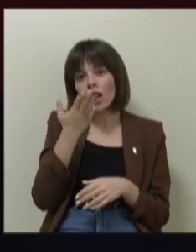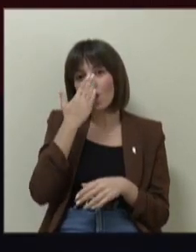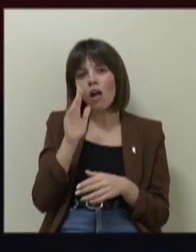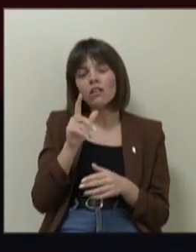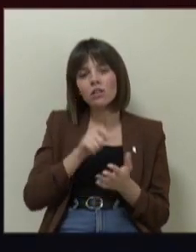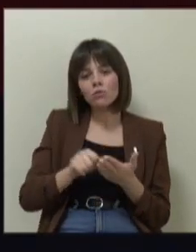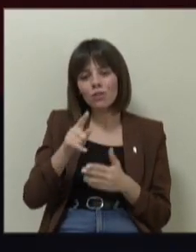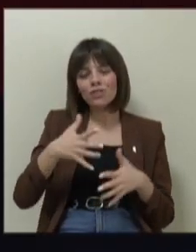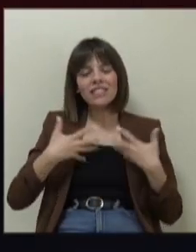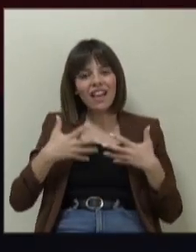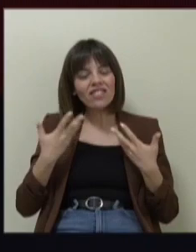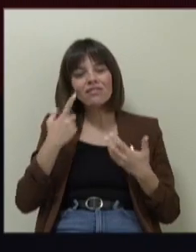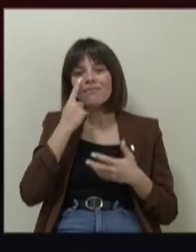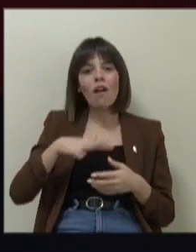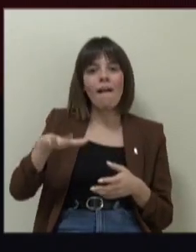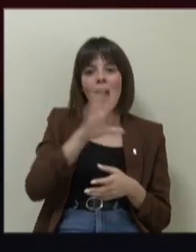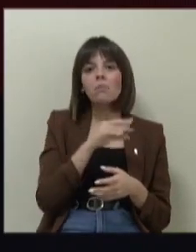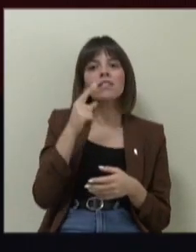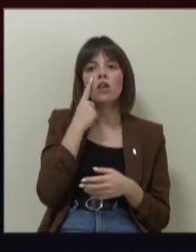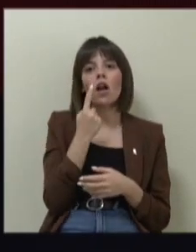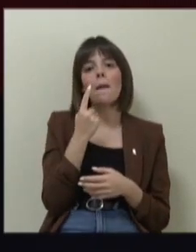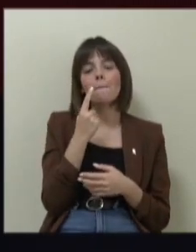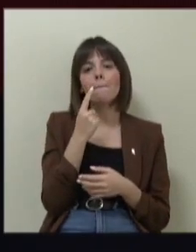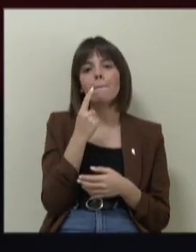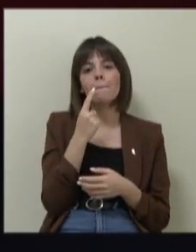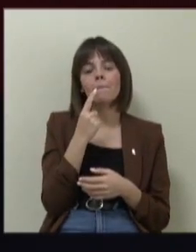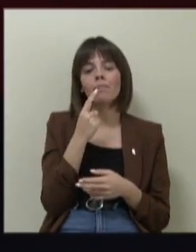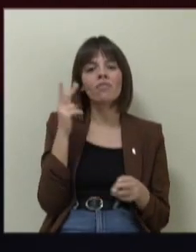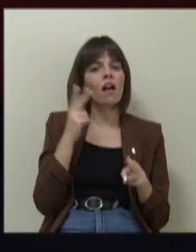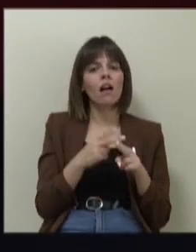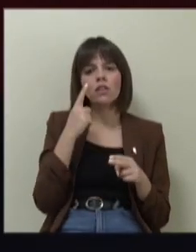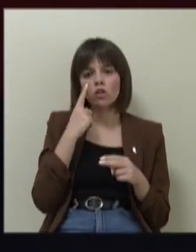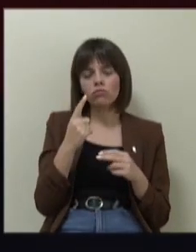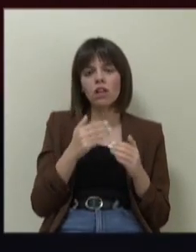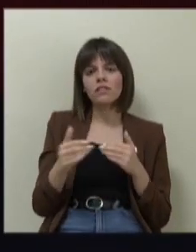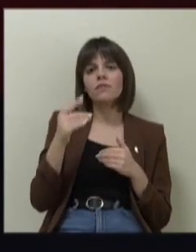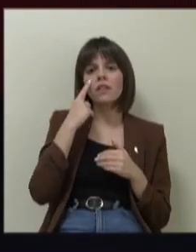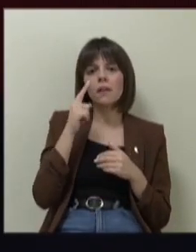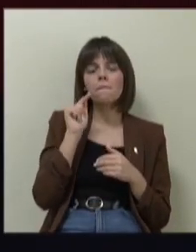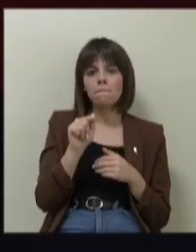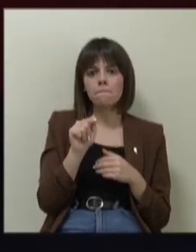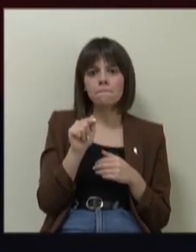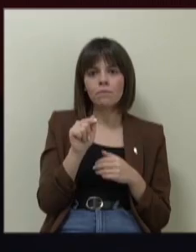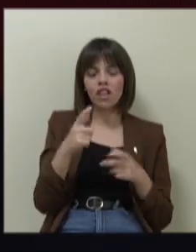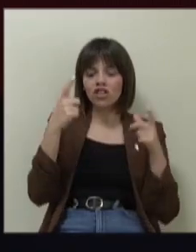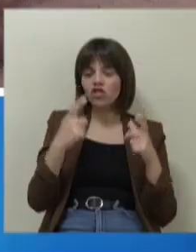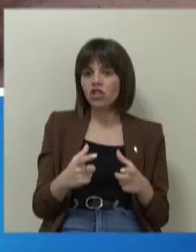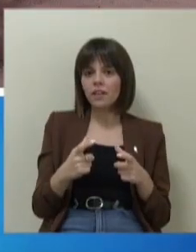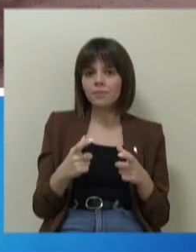doğanın bütün bu sevinç ve coşku kaynaklarından ağrı bir şekilde geçirerek aslında kendimizi cezalandırıyoruz.